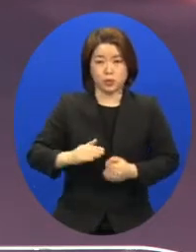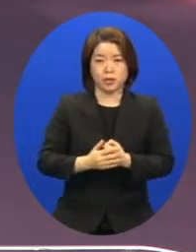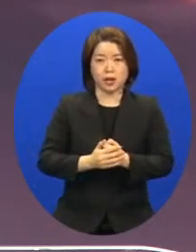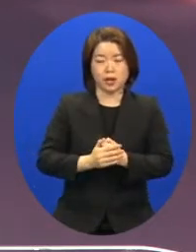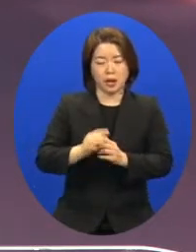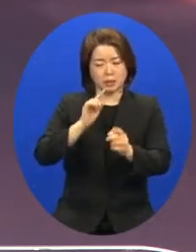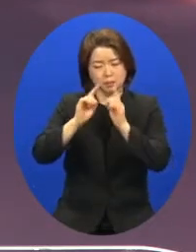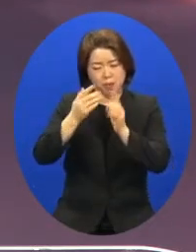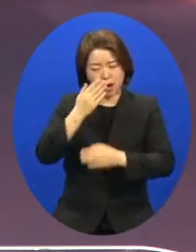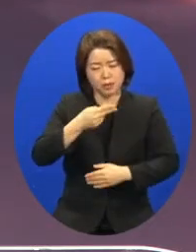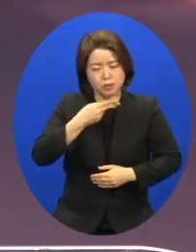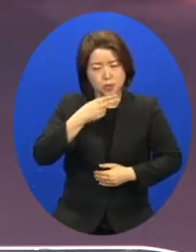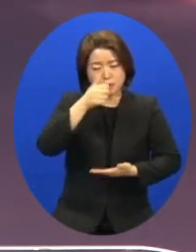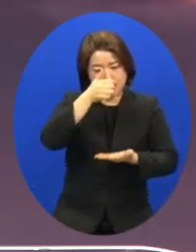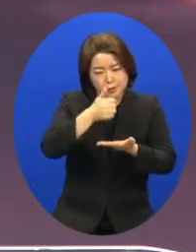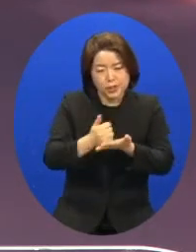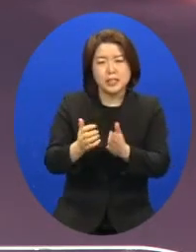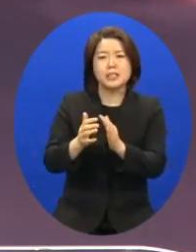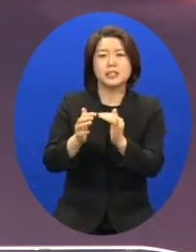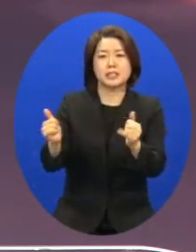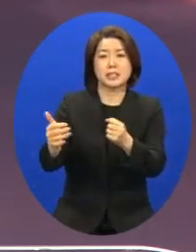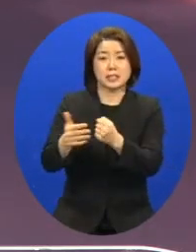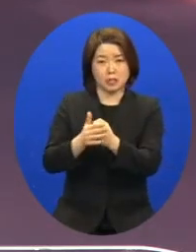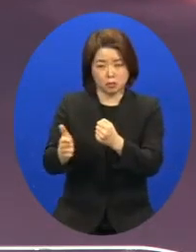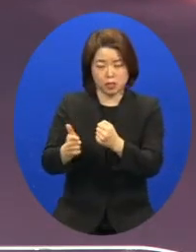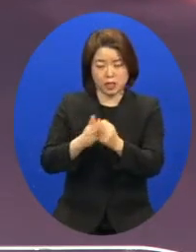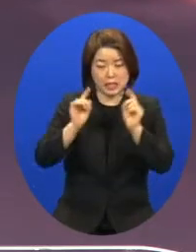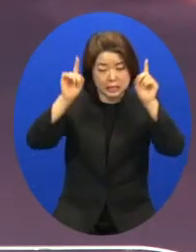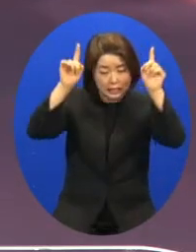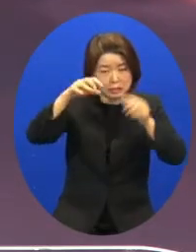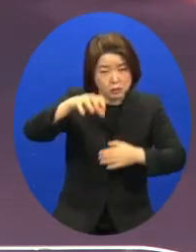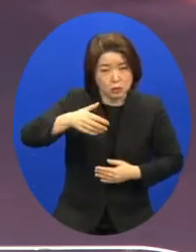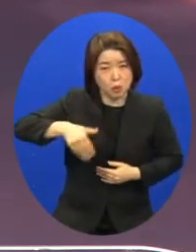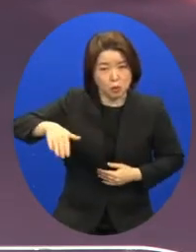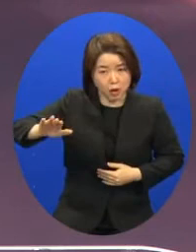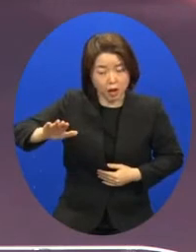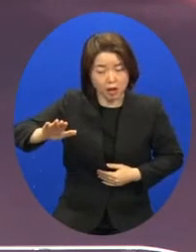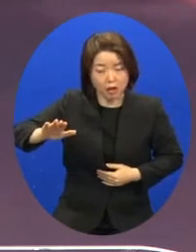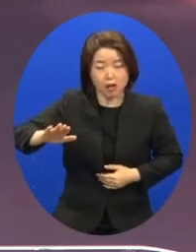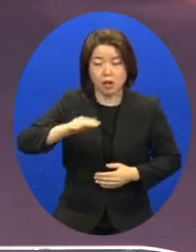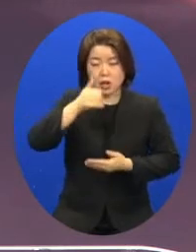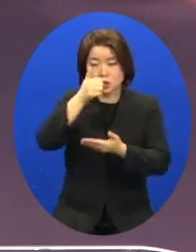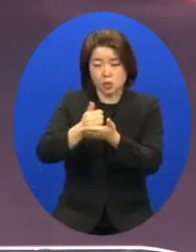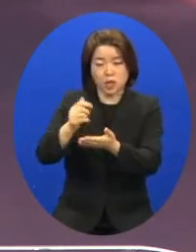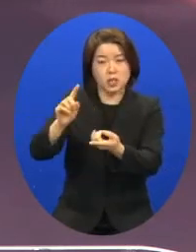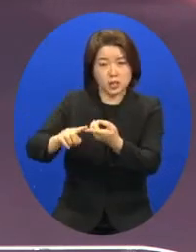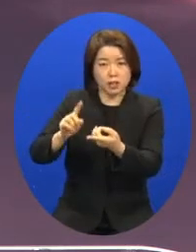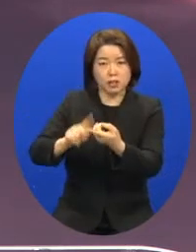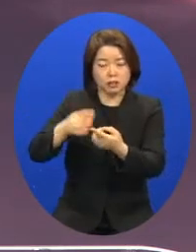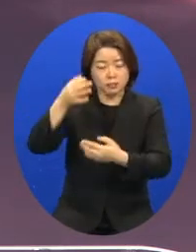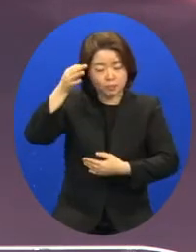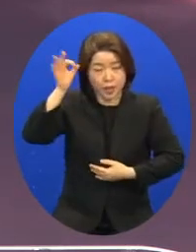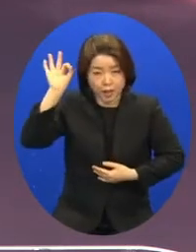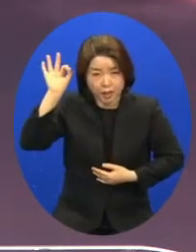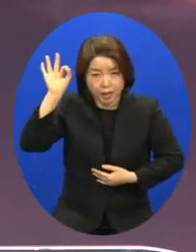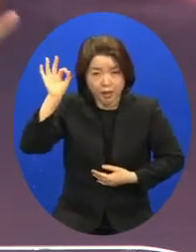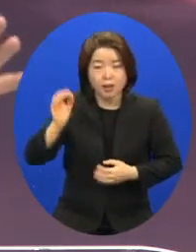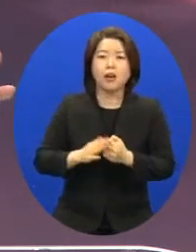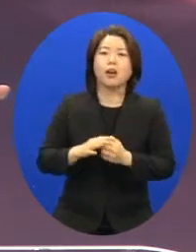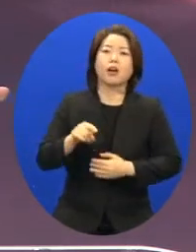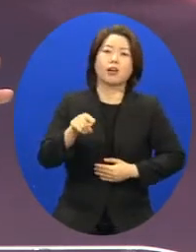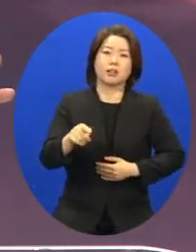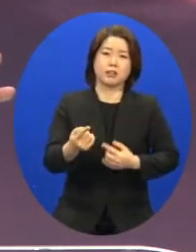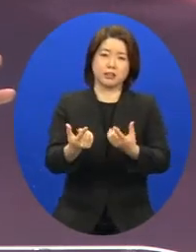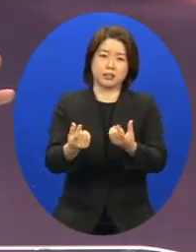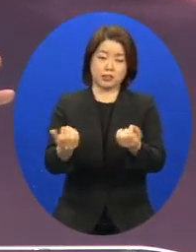말할 수 없는 죄인이어서 지옥에 갈 수밖에 없는 죄인이었다는 것을 깨달은 것, 이건